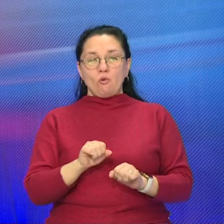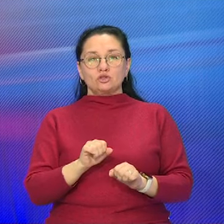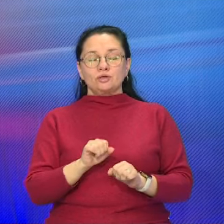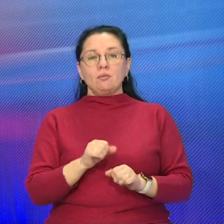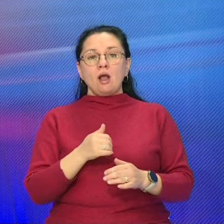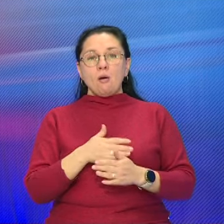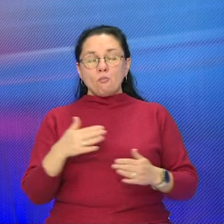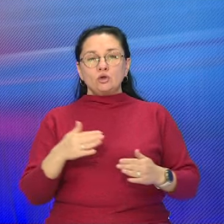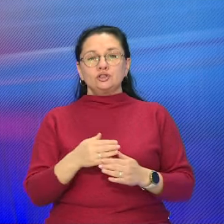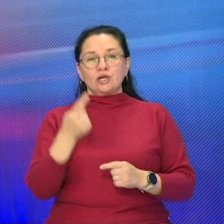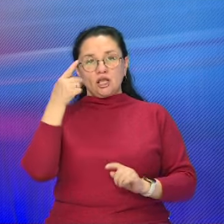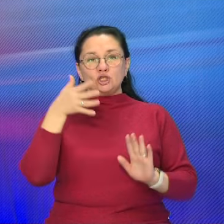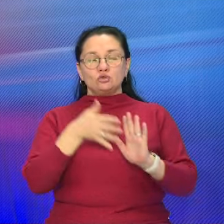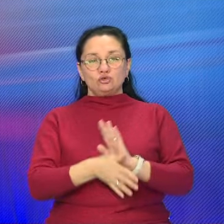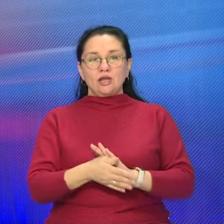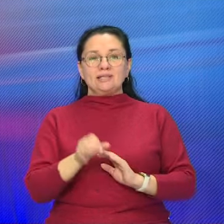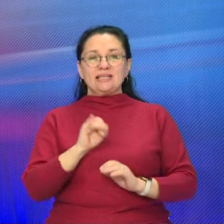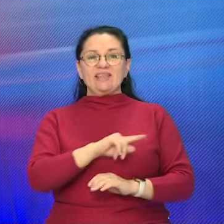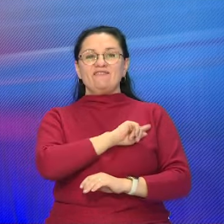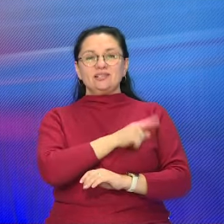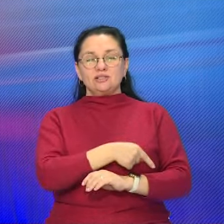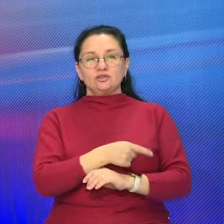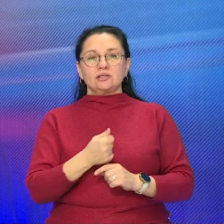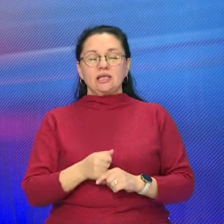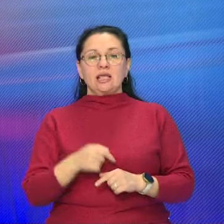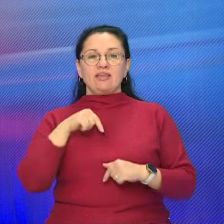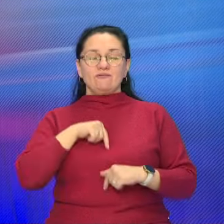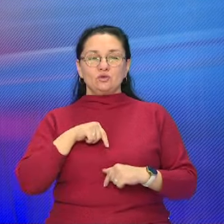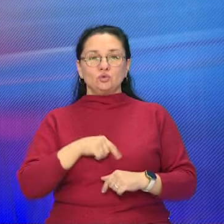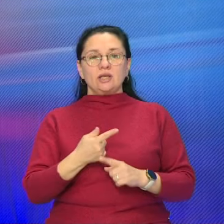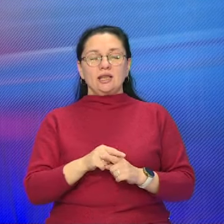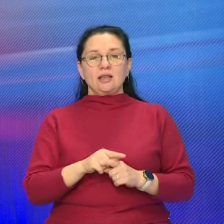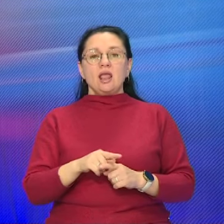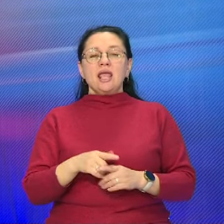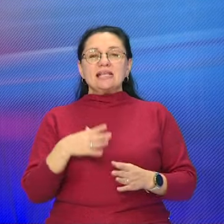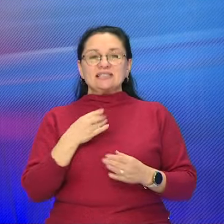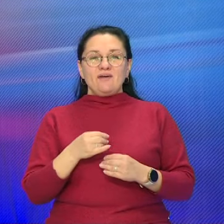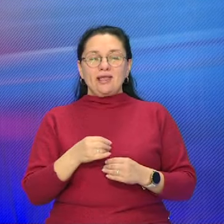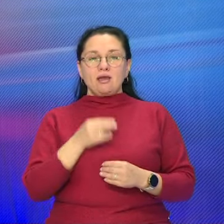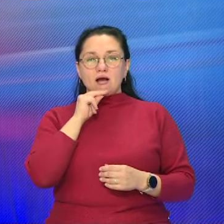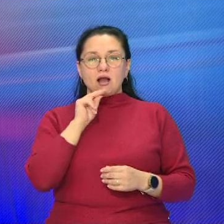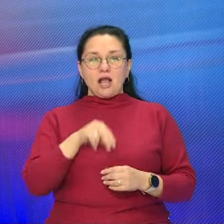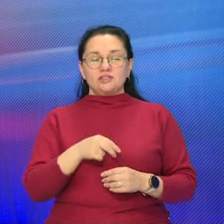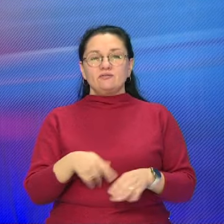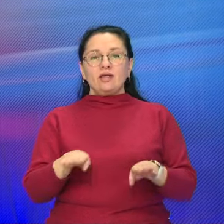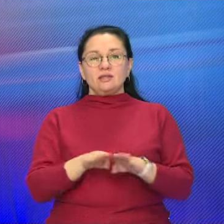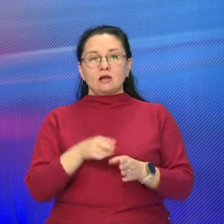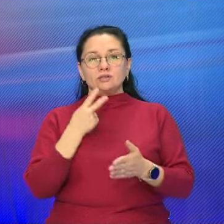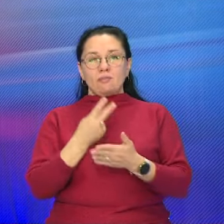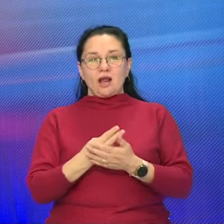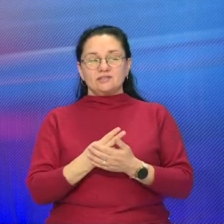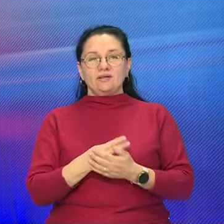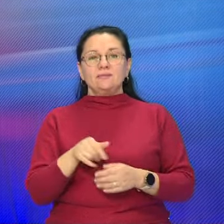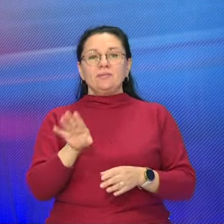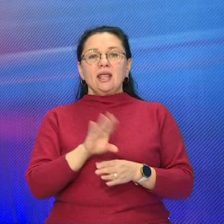как и физически, так и морально, тренировать свои морально-волевые качества, также их проявлять.